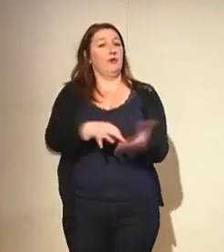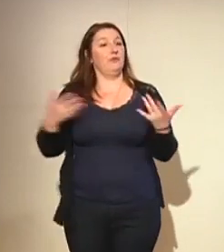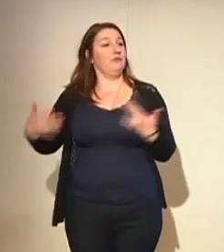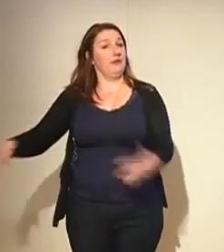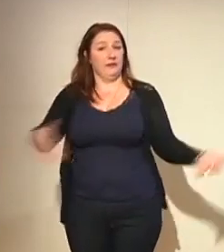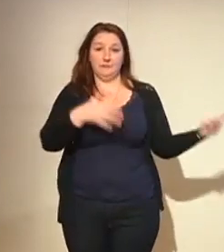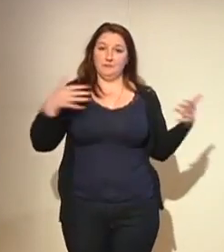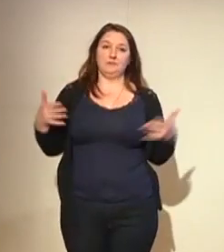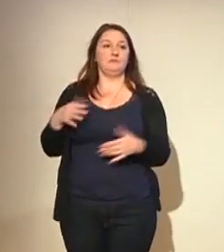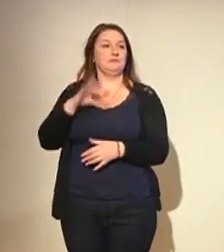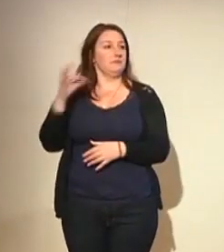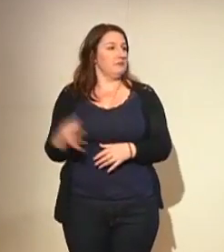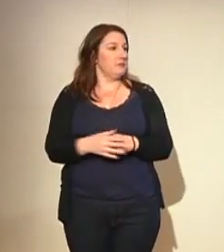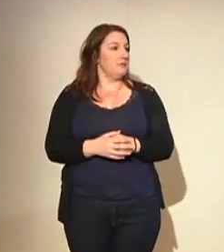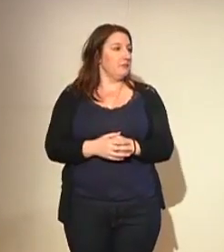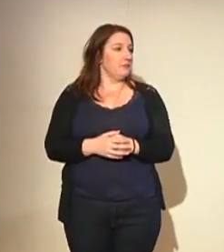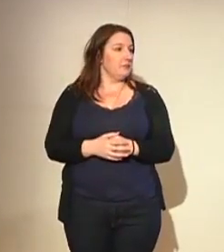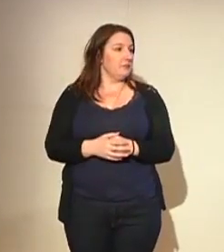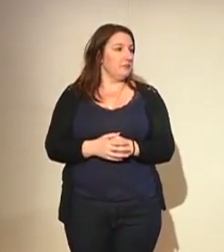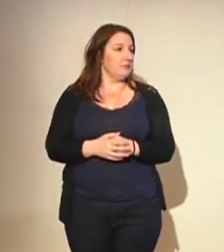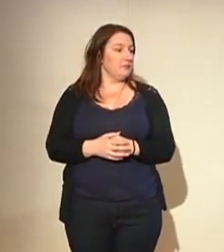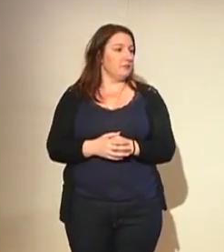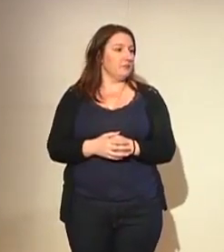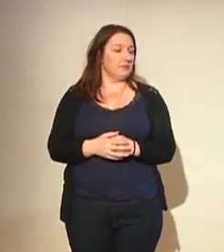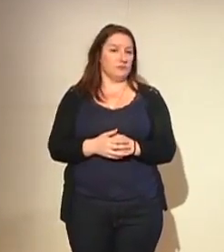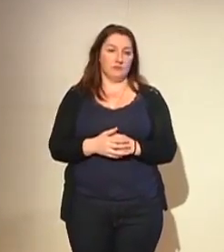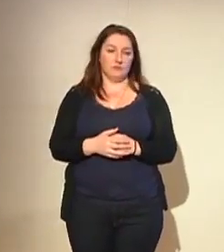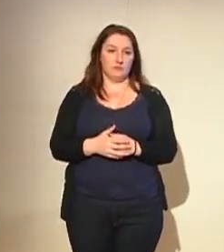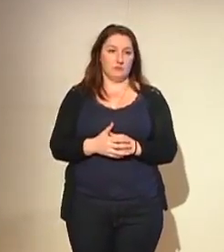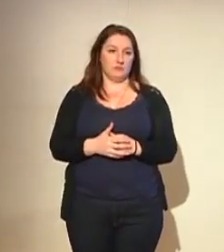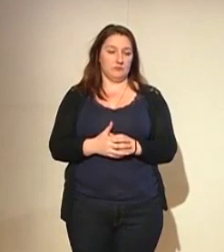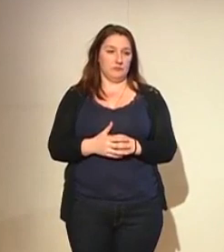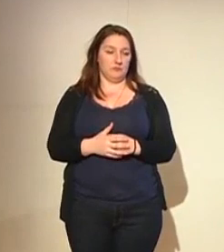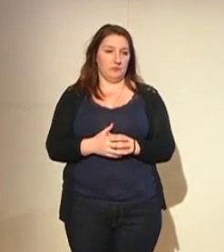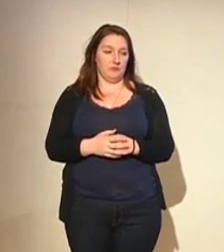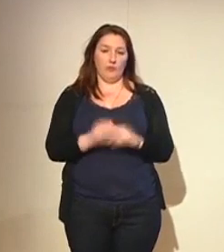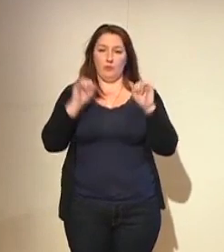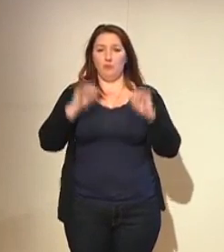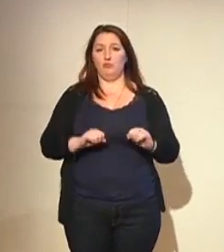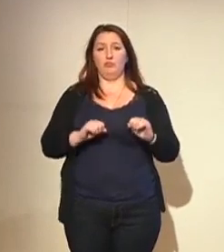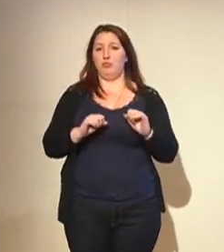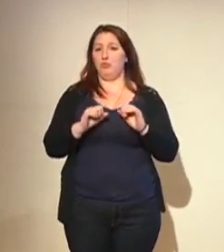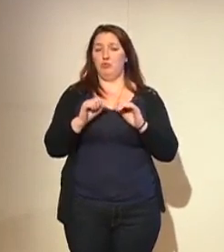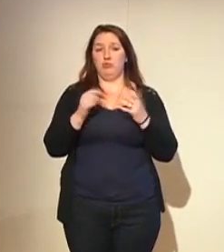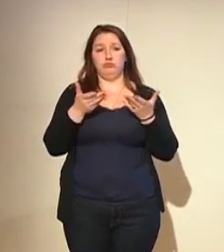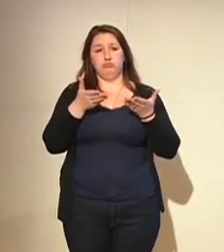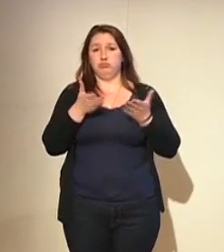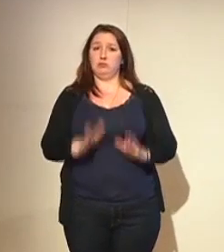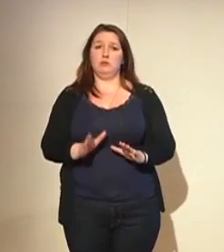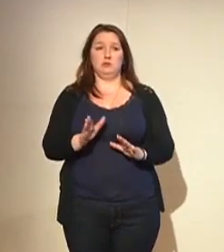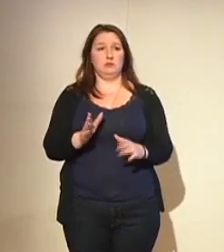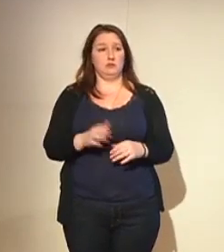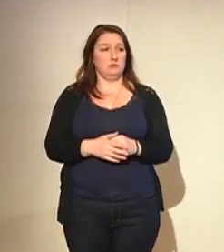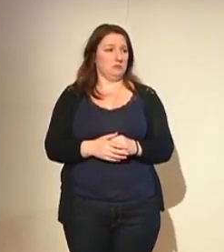clos non on peut désigner le principe ça va être un des un des